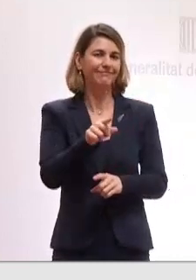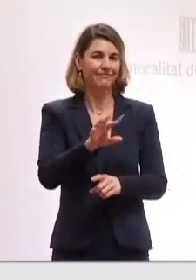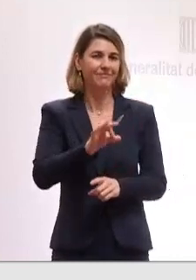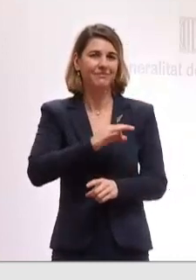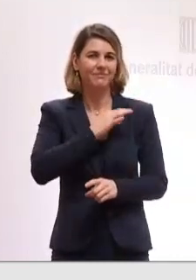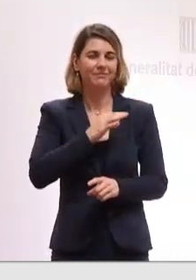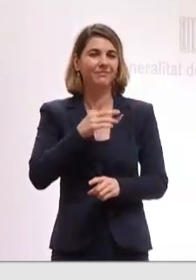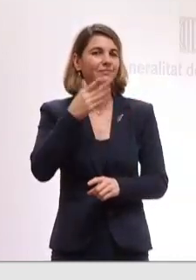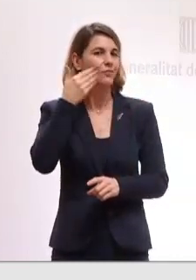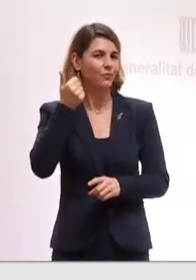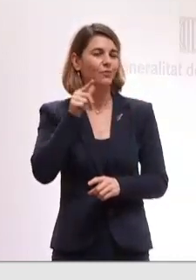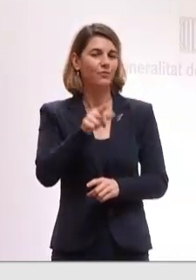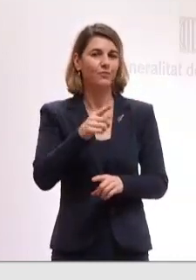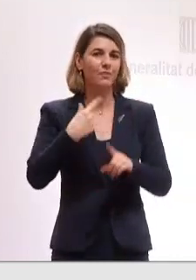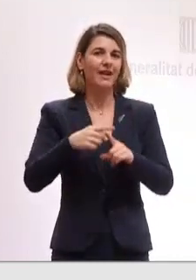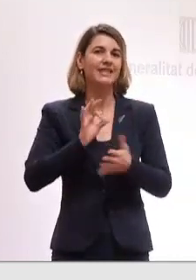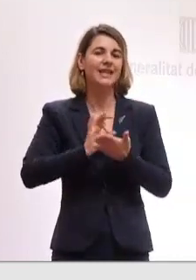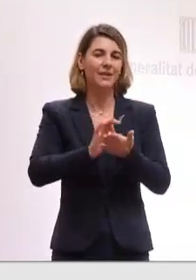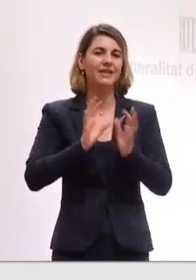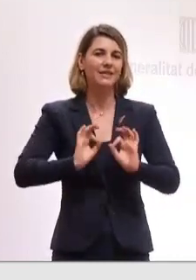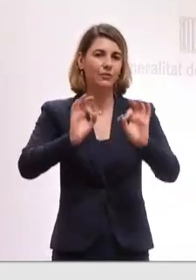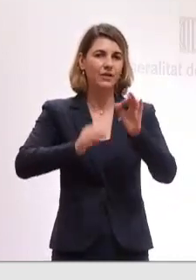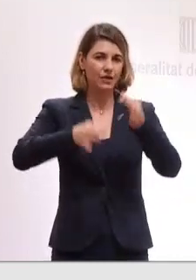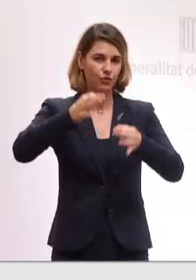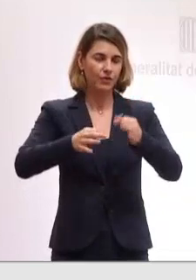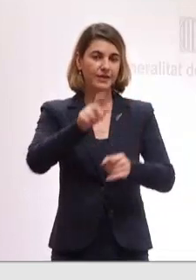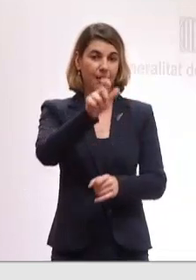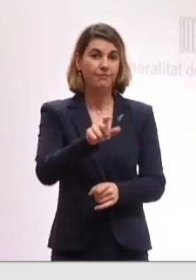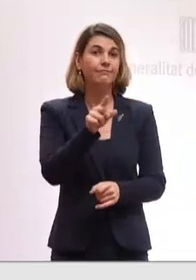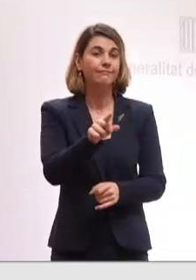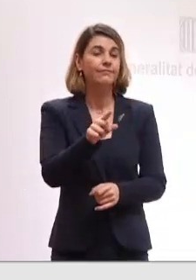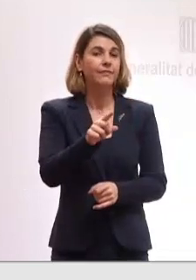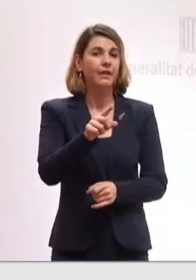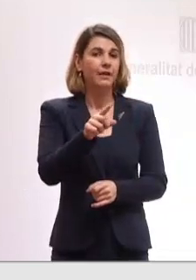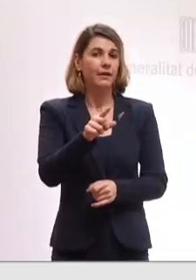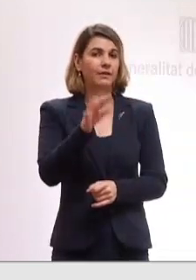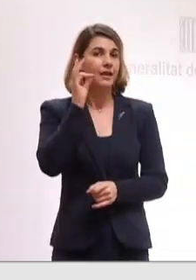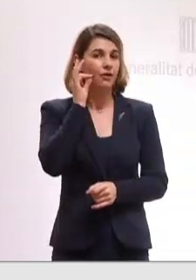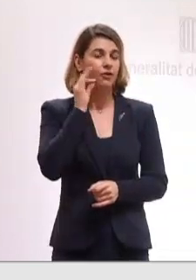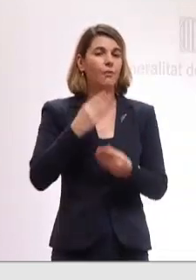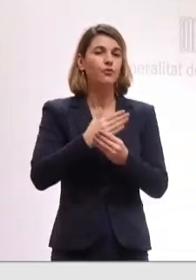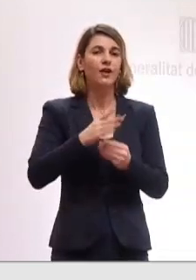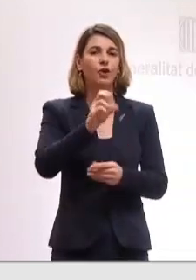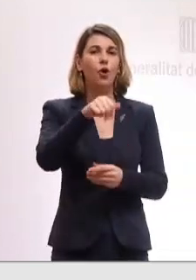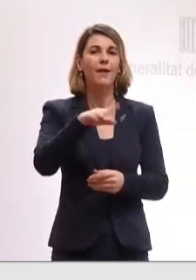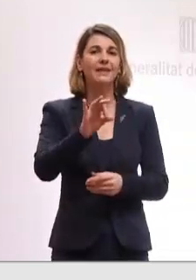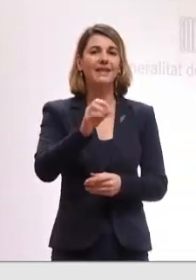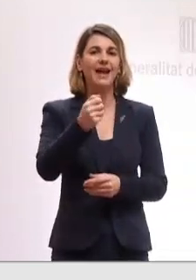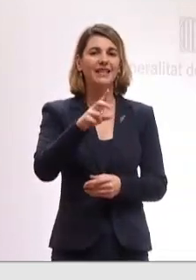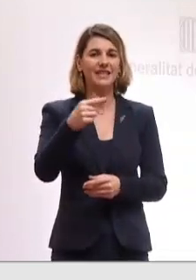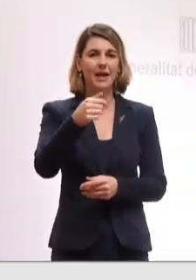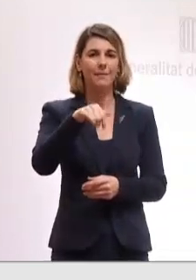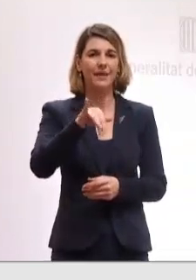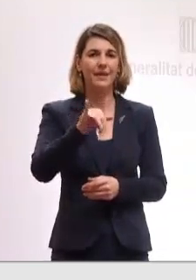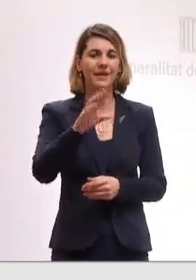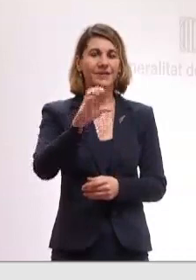d'una medalla d'honor per serveis excepcionals a la justícia. Recull el premi la il·lustríssima senyora Montserrat Comas d'Argemí i Cendra.